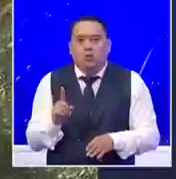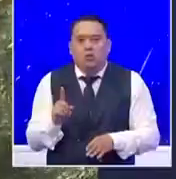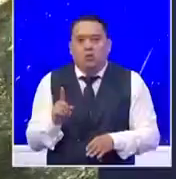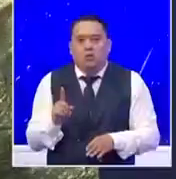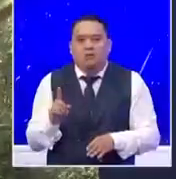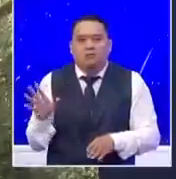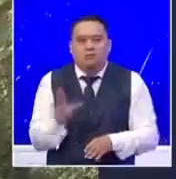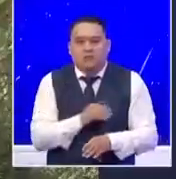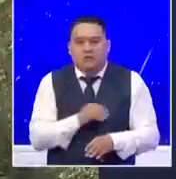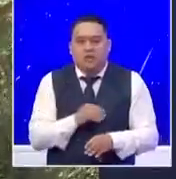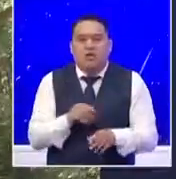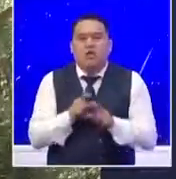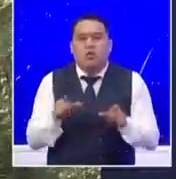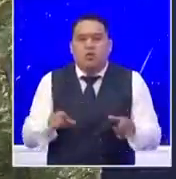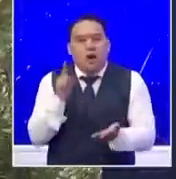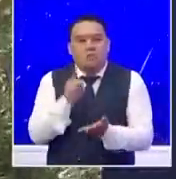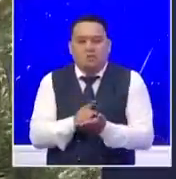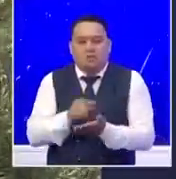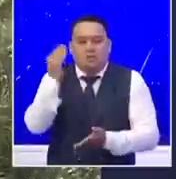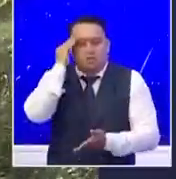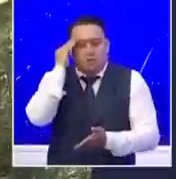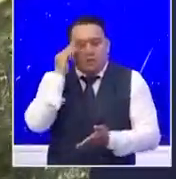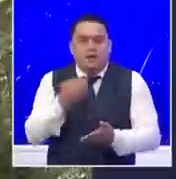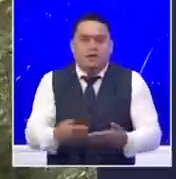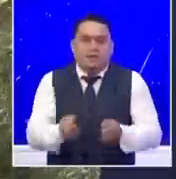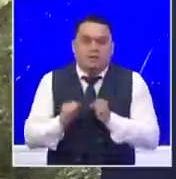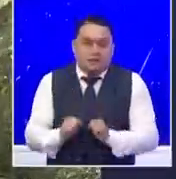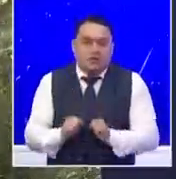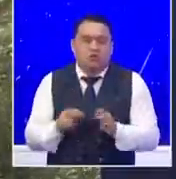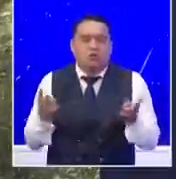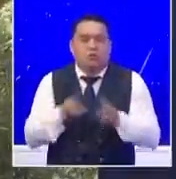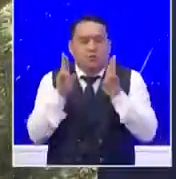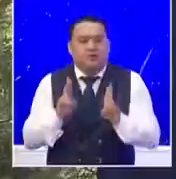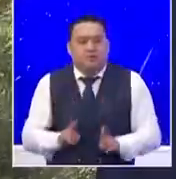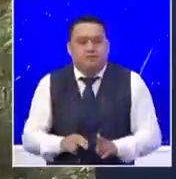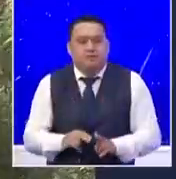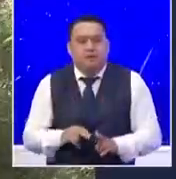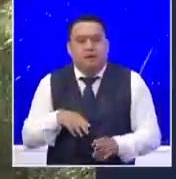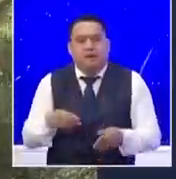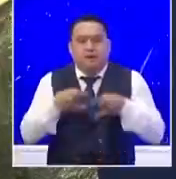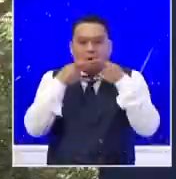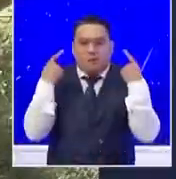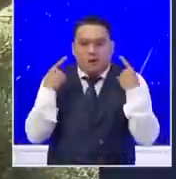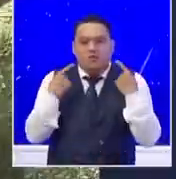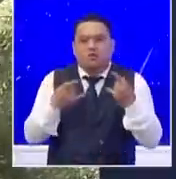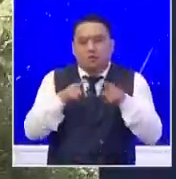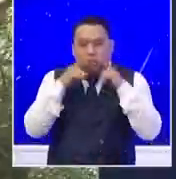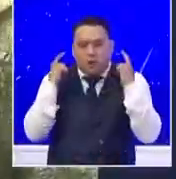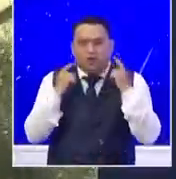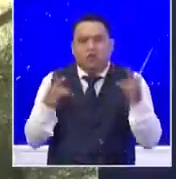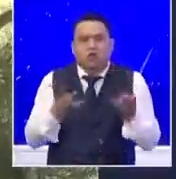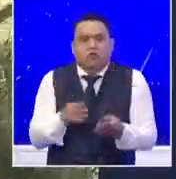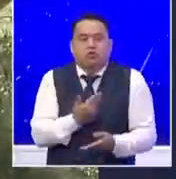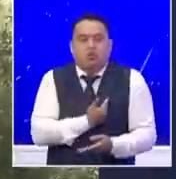все пассажиры, конечно, должны соблюдать санитарные нормы и правила, одевать медицинские маски,